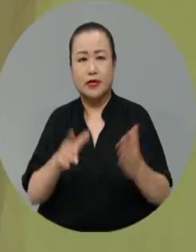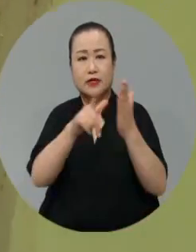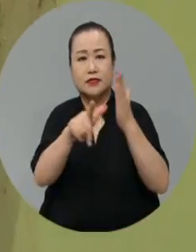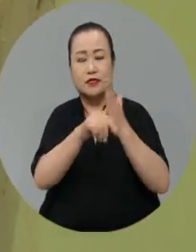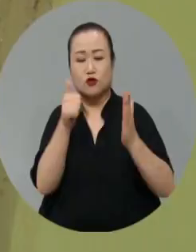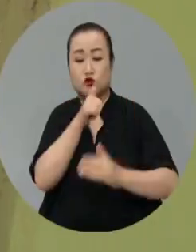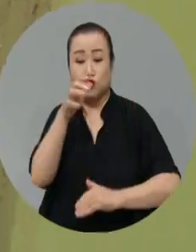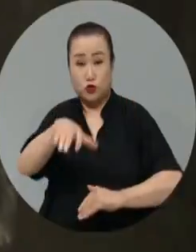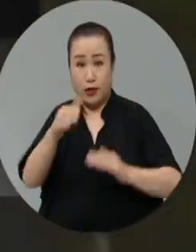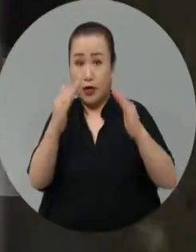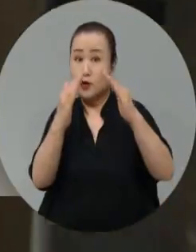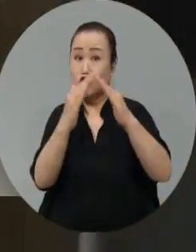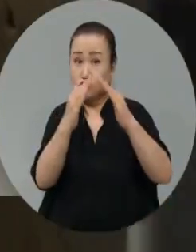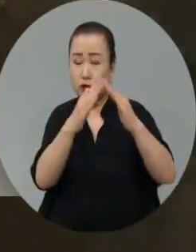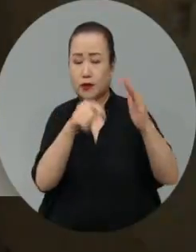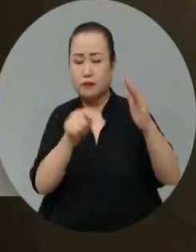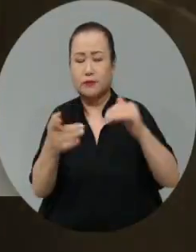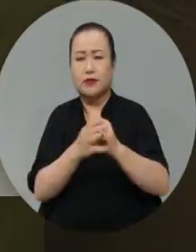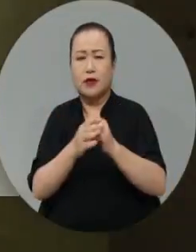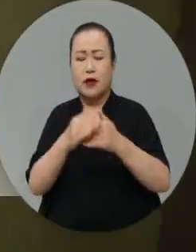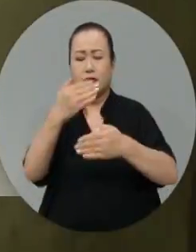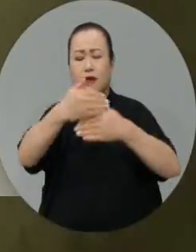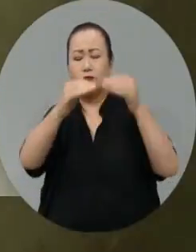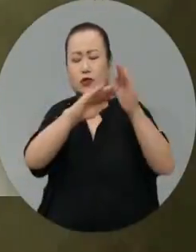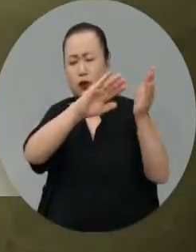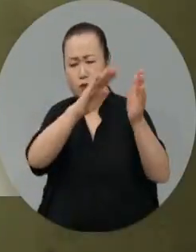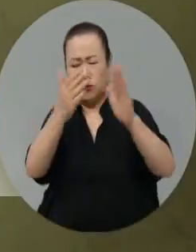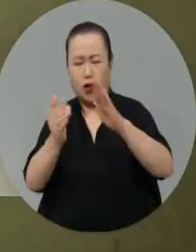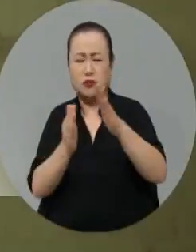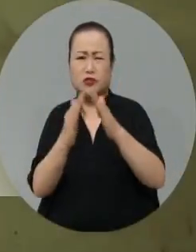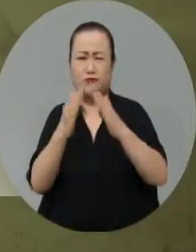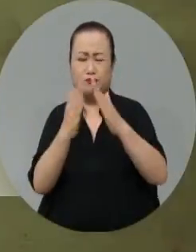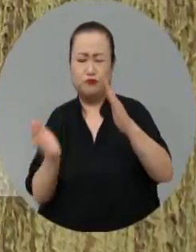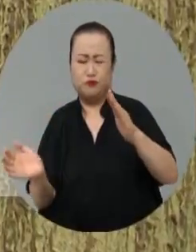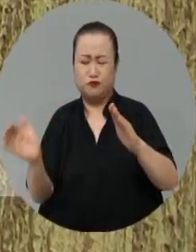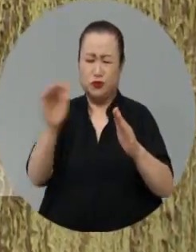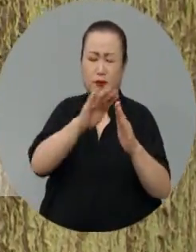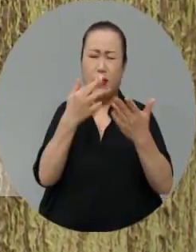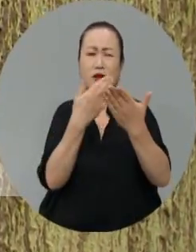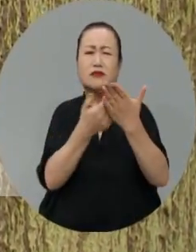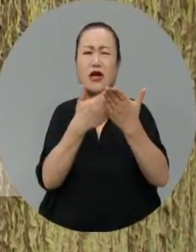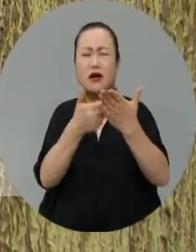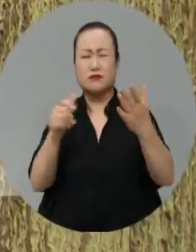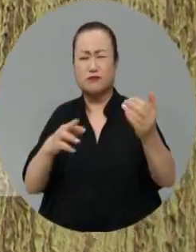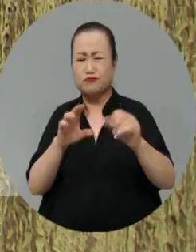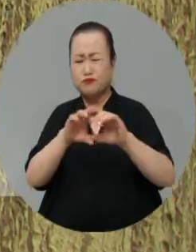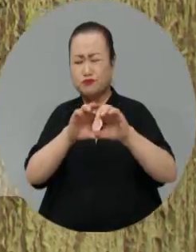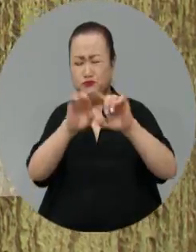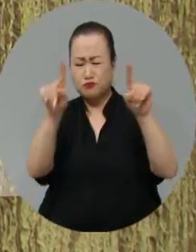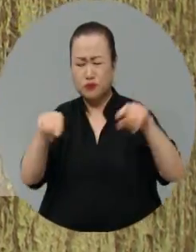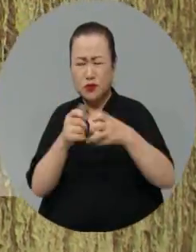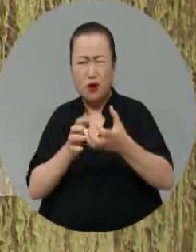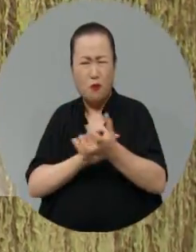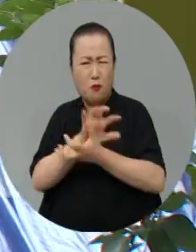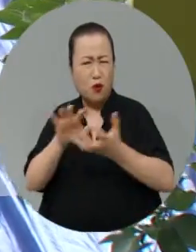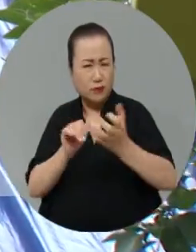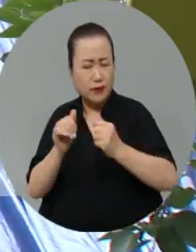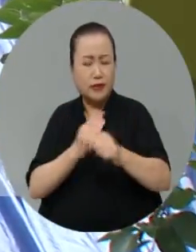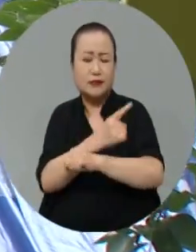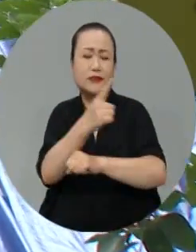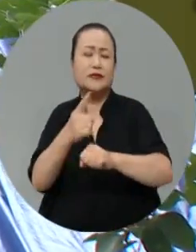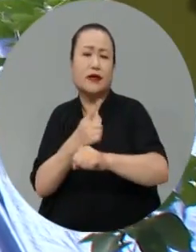서산구 주례동의 한 주택입니다. 담장은 무너져 주택 벽면을 덮쳤고 창틀도 진흙 범벅입니다. 밤 사이